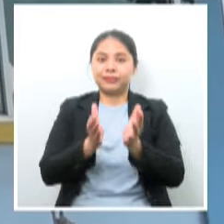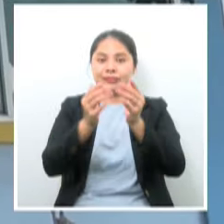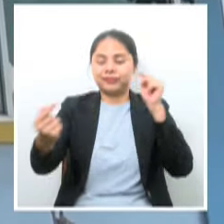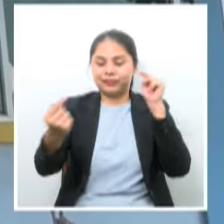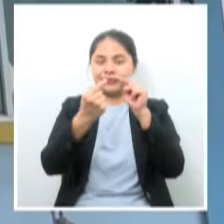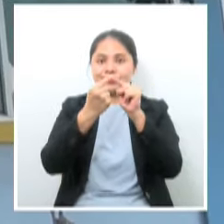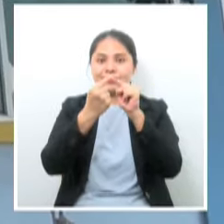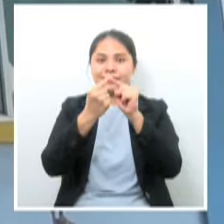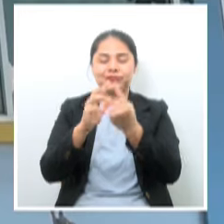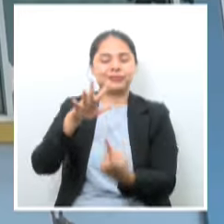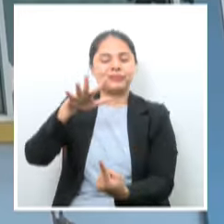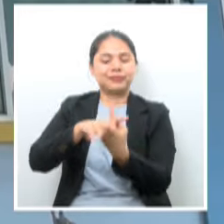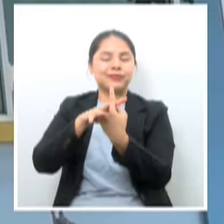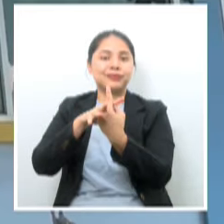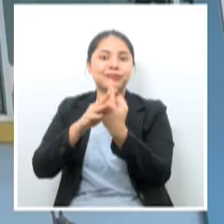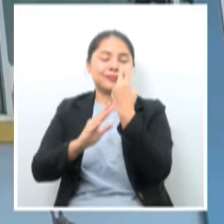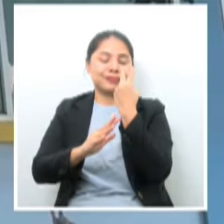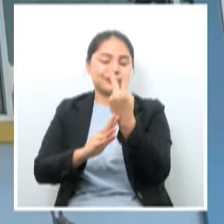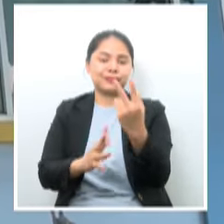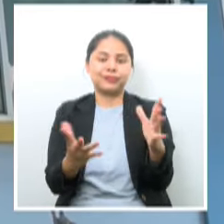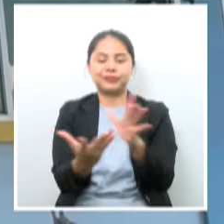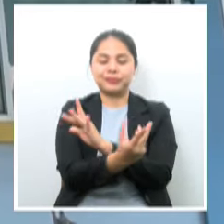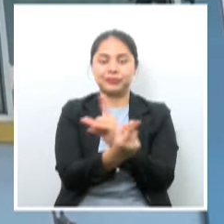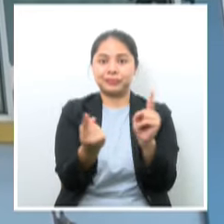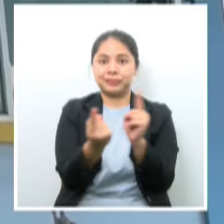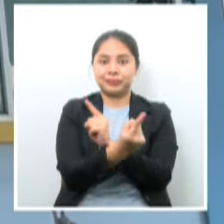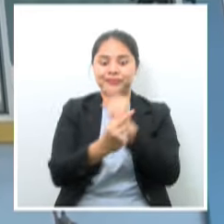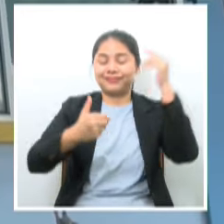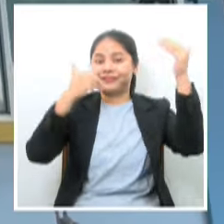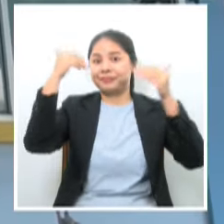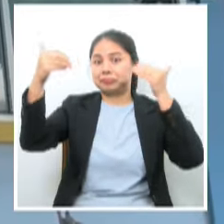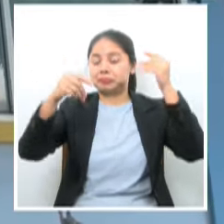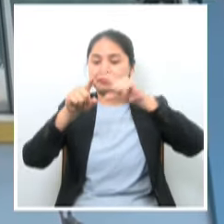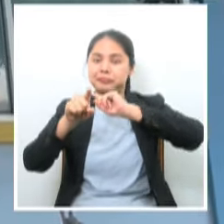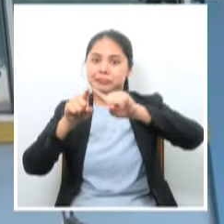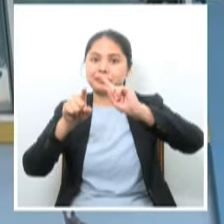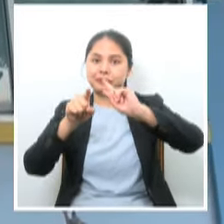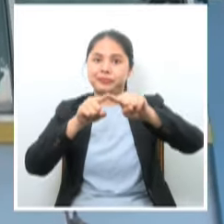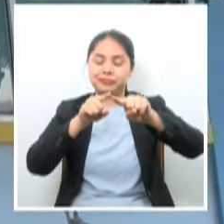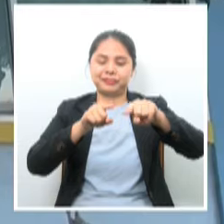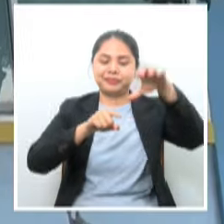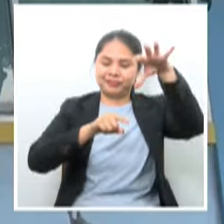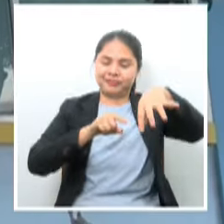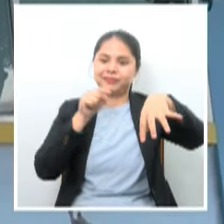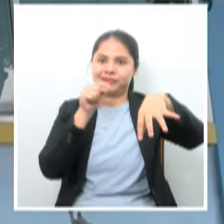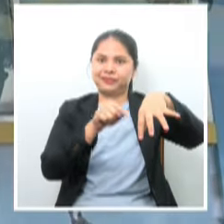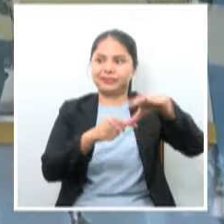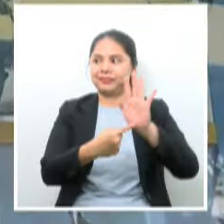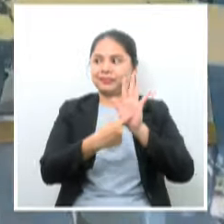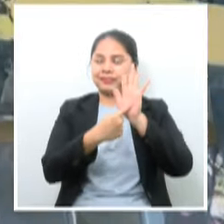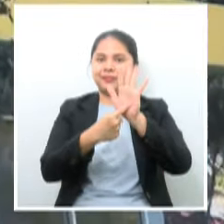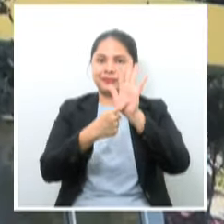5F Soft Power นำเสน่ห์ของวัฒนธรรมของกิจกรรมงานวิถีไทยทรงนำประจำถิ่นผ่านสารกิจกรรม